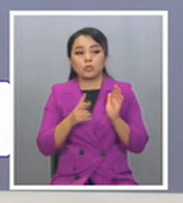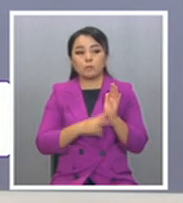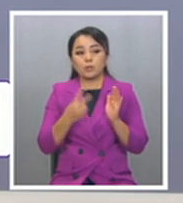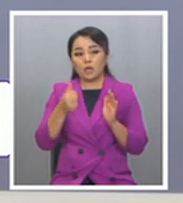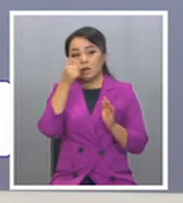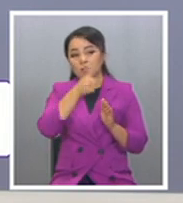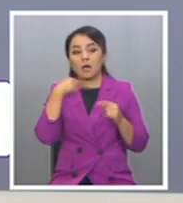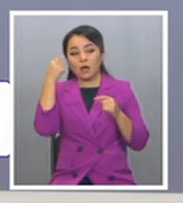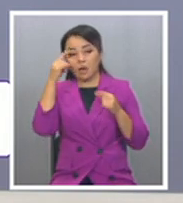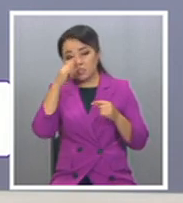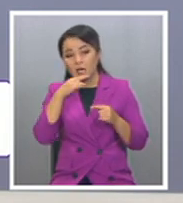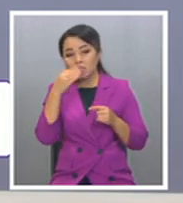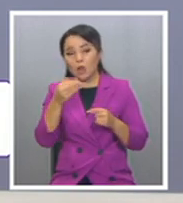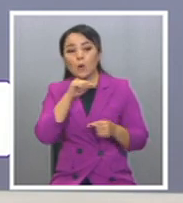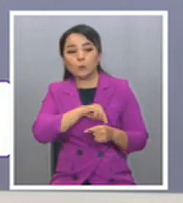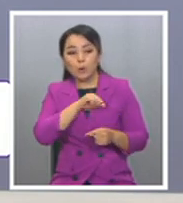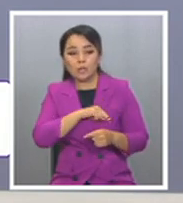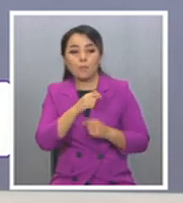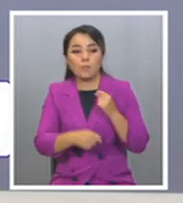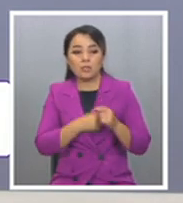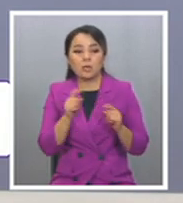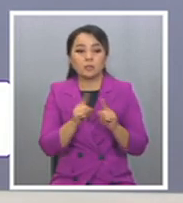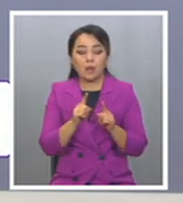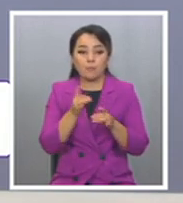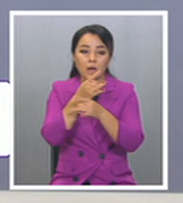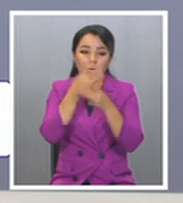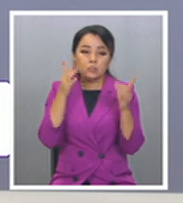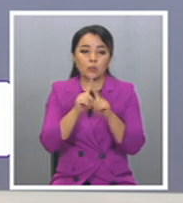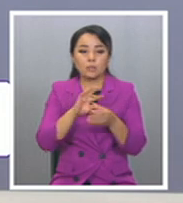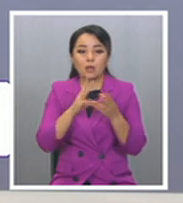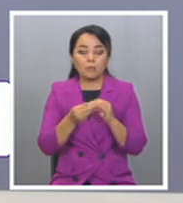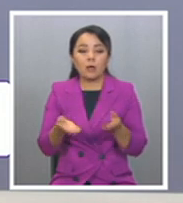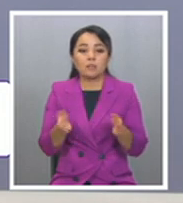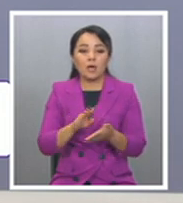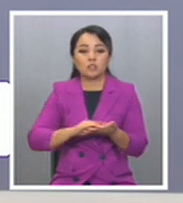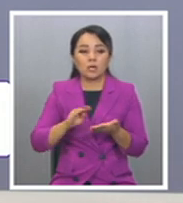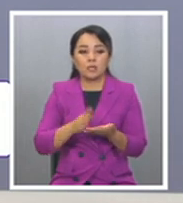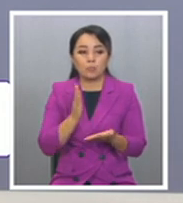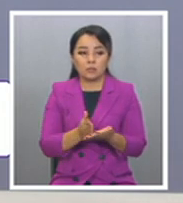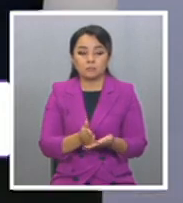жылы қазақтардың рухани және материалдық мәдениеті туралы жазып қалдырған екен.